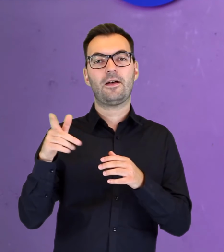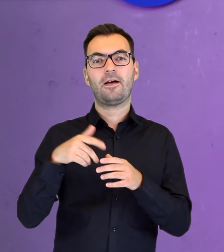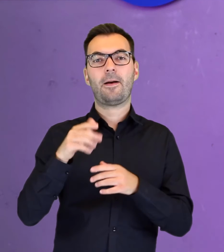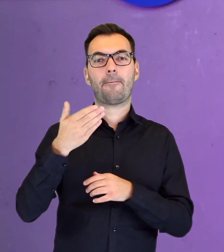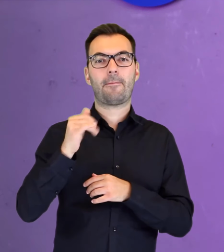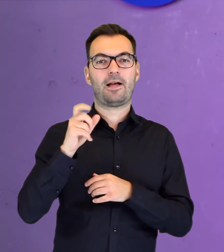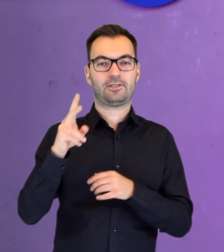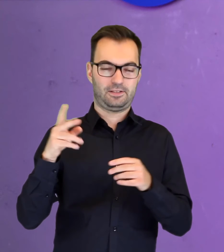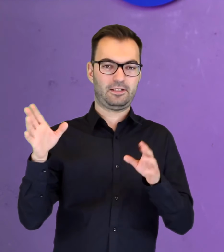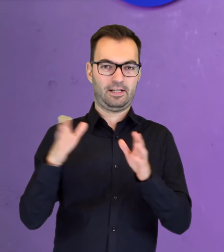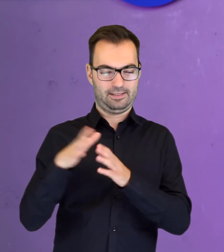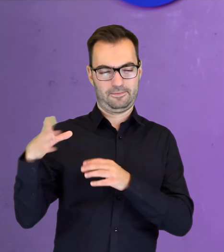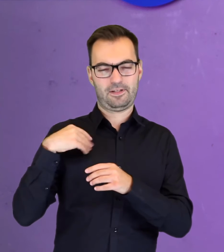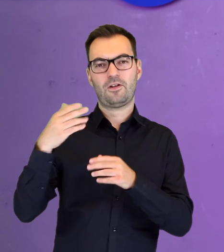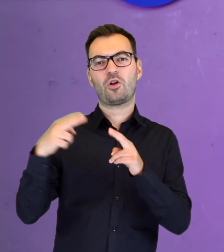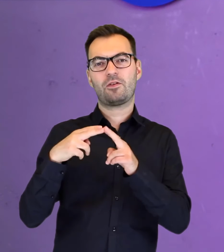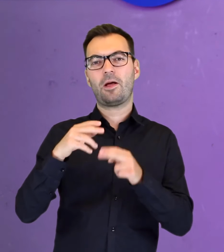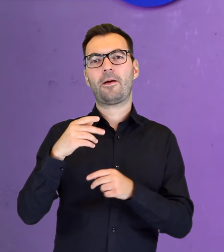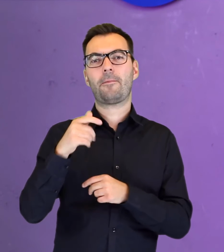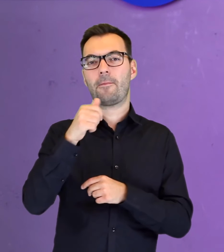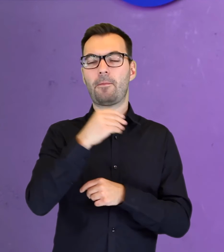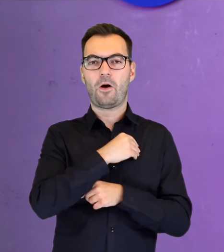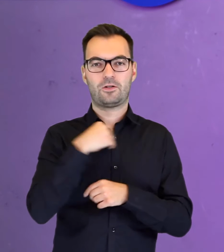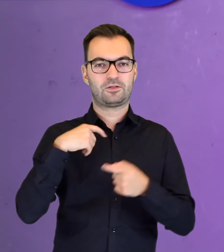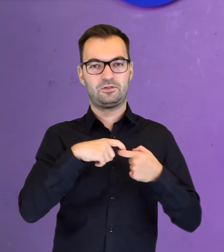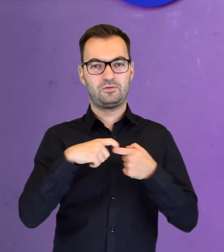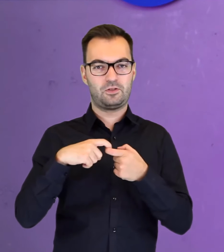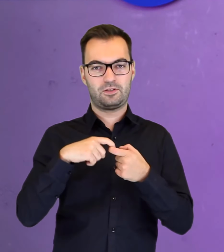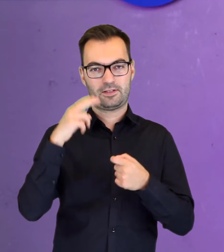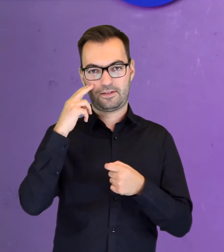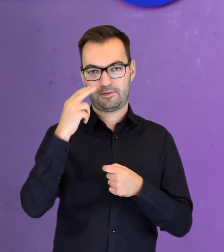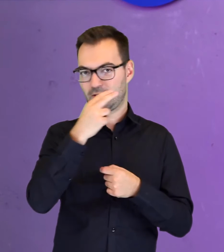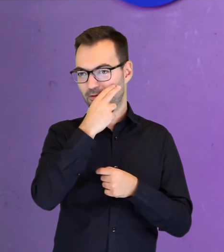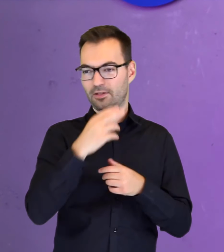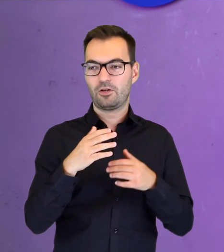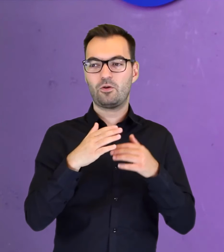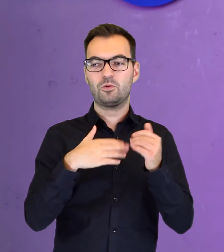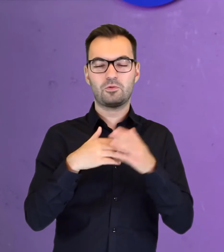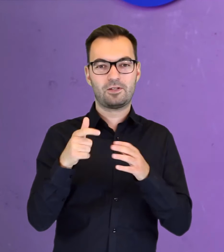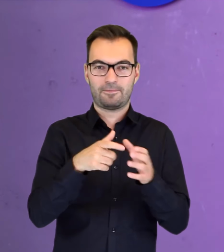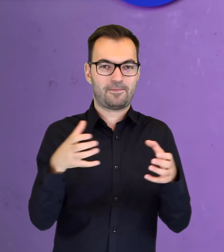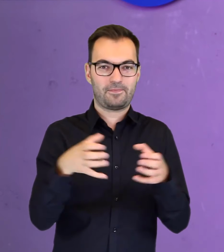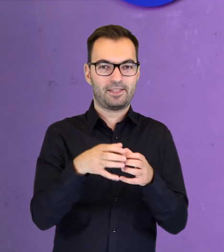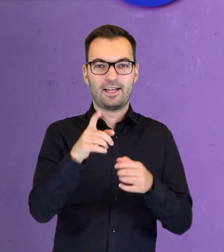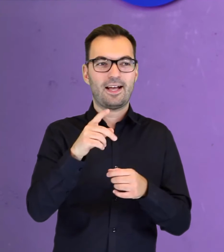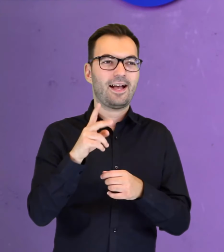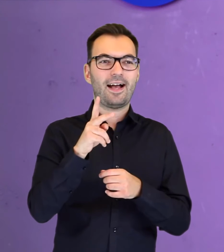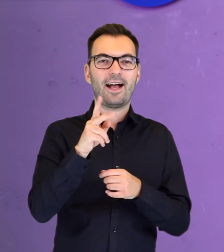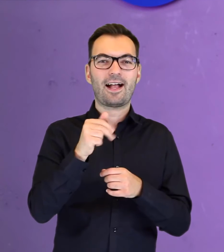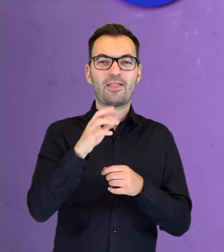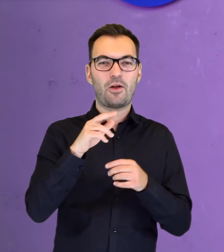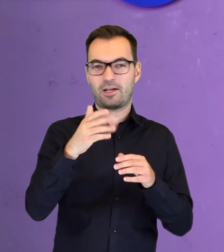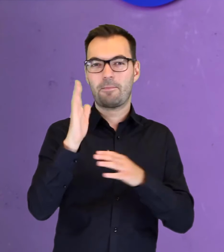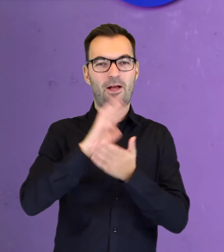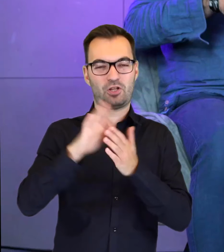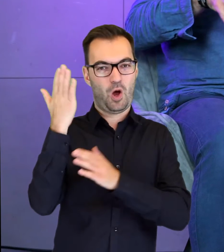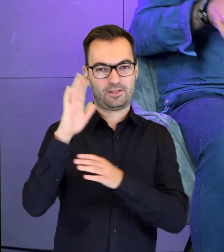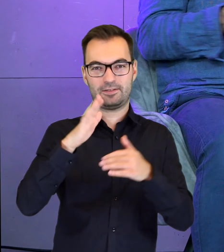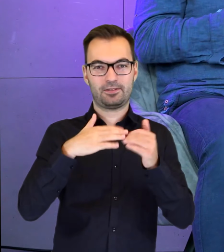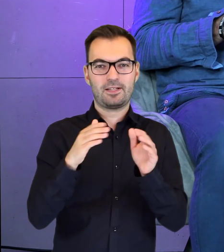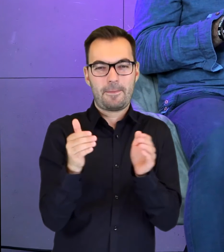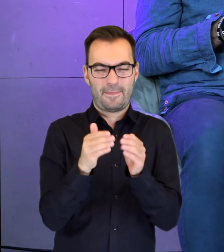ówczesnym deweloperem Maćkiem z polskim związkiem niewidomych zbudowaliśmy w kantorku pamiętam był taki jedyny